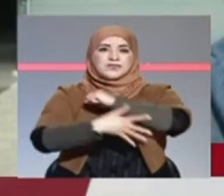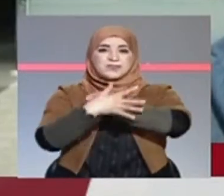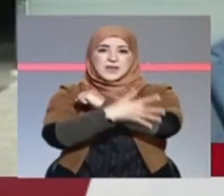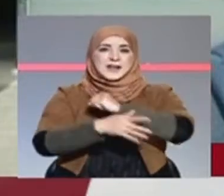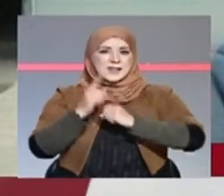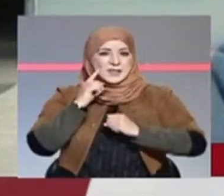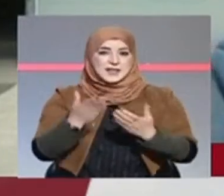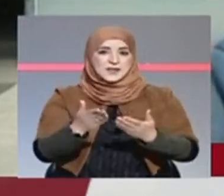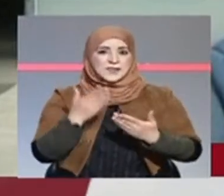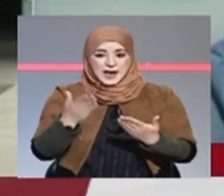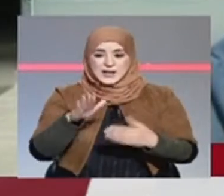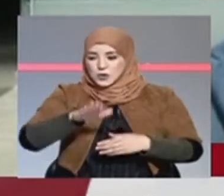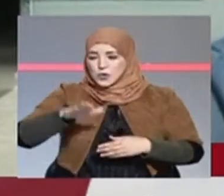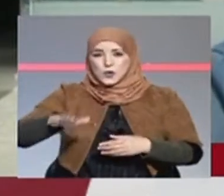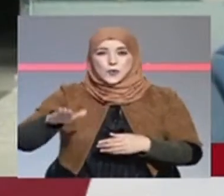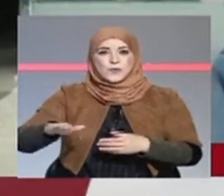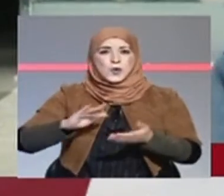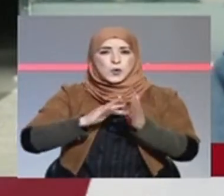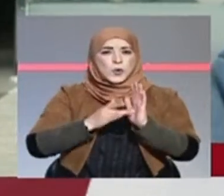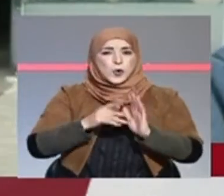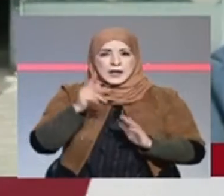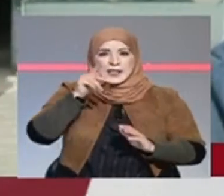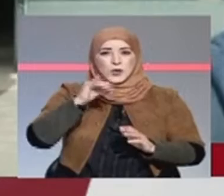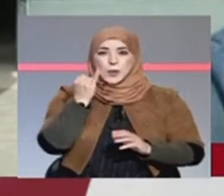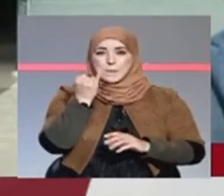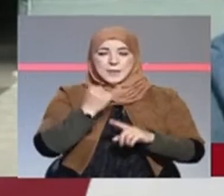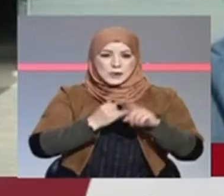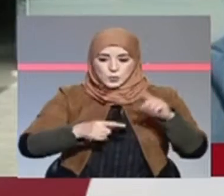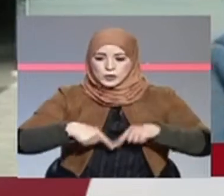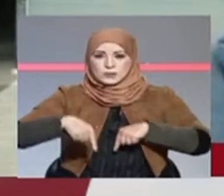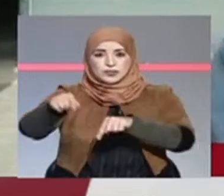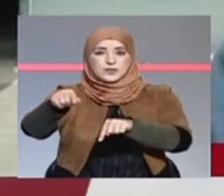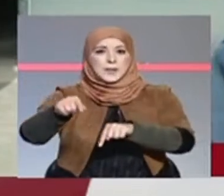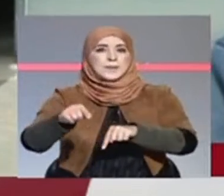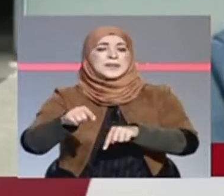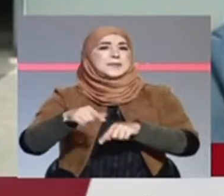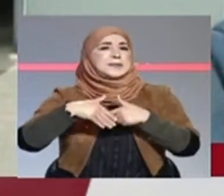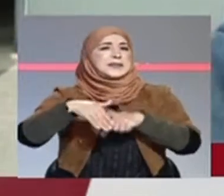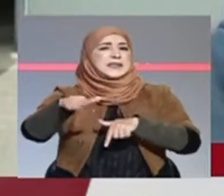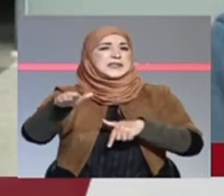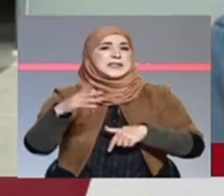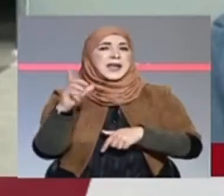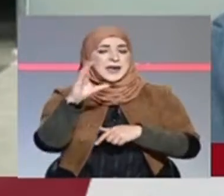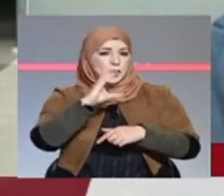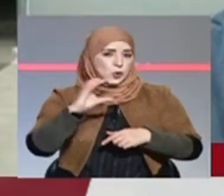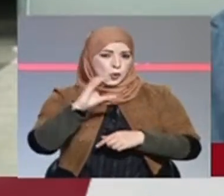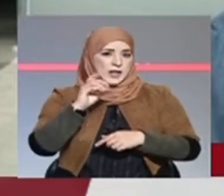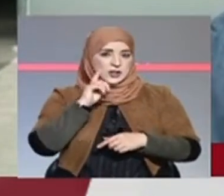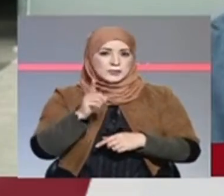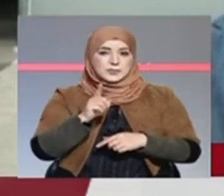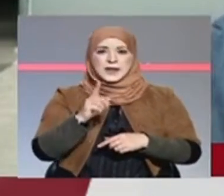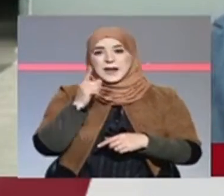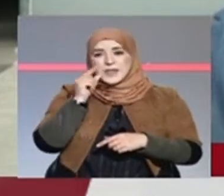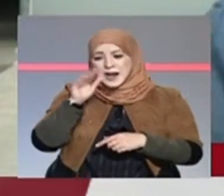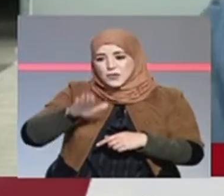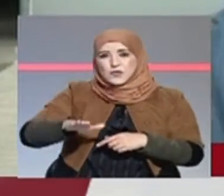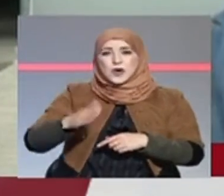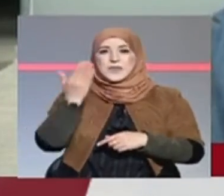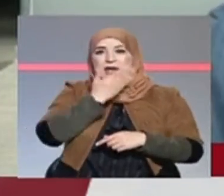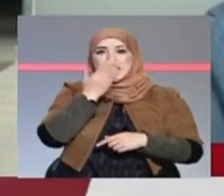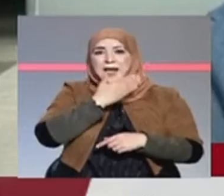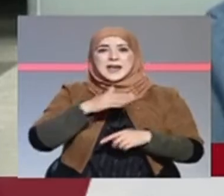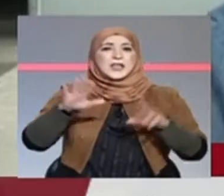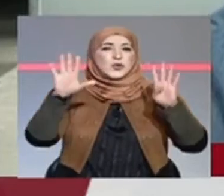اللي نحنا ولدى البلاد يبدوا كيلومتر البلاد تصوري ان تلميذه بنت نبيها والايراني ما